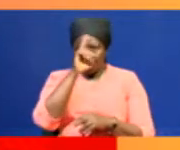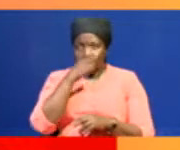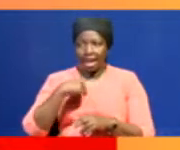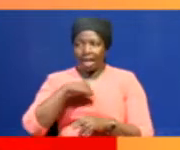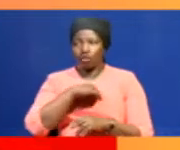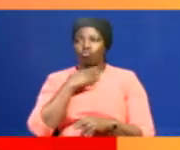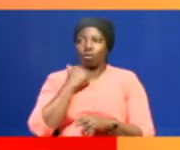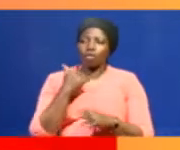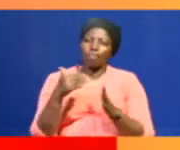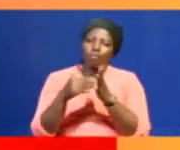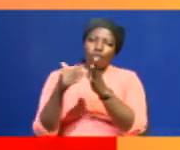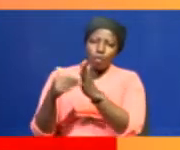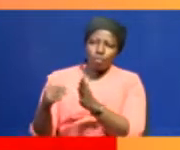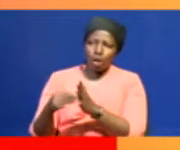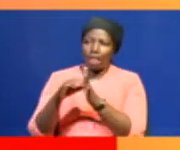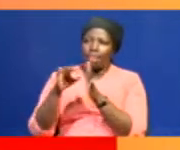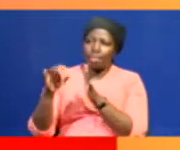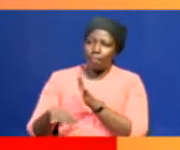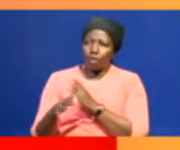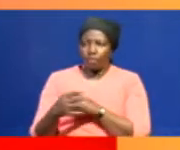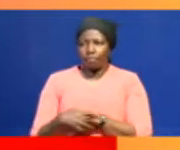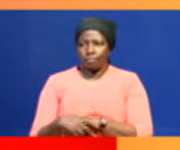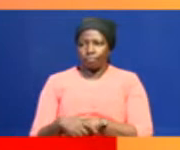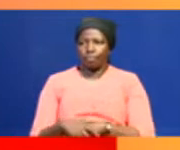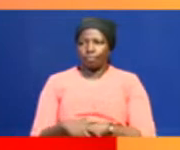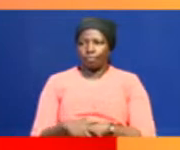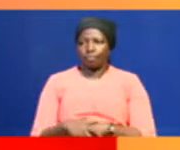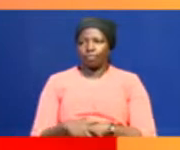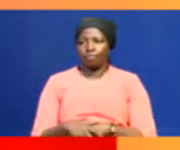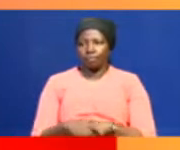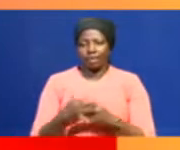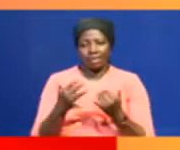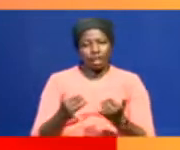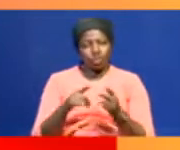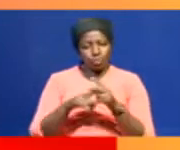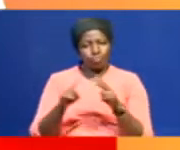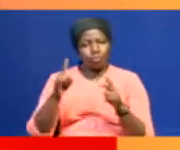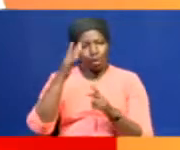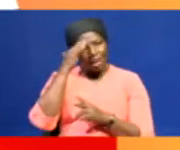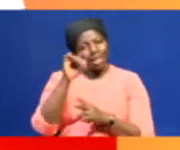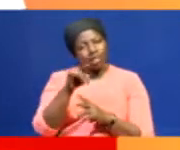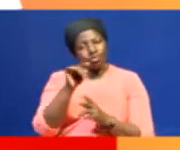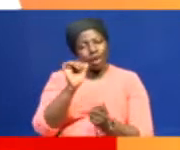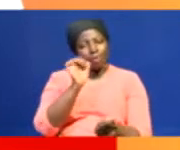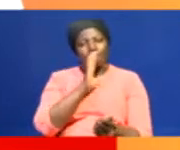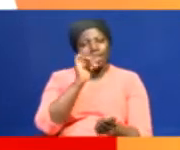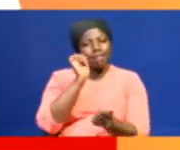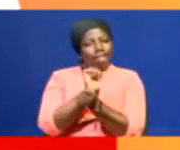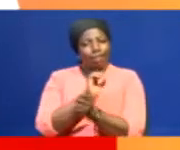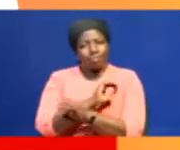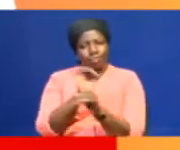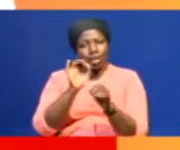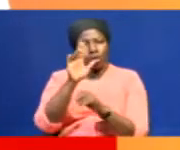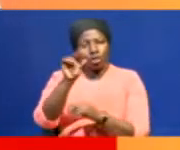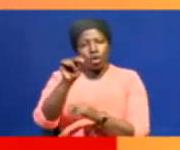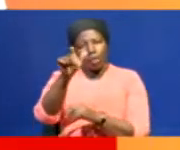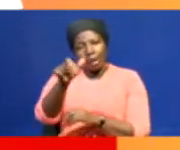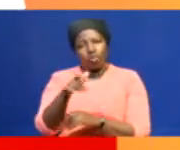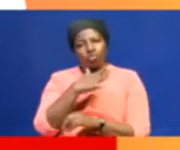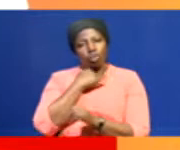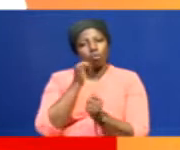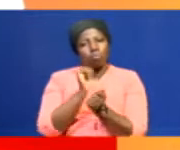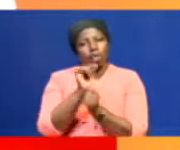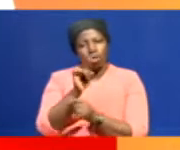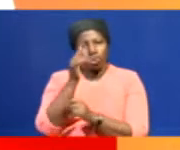zenye ziko mbele yetu, na huu unatoroka kwa sababu nashikwa. Haya, sasa hii unatoroka kwa sababu gani na haushikwi? Hakuna mtu anataka kushika, kwa nini unapita wrong